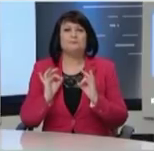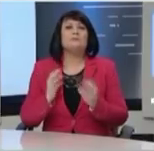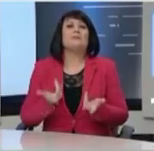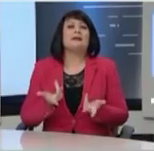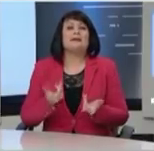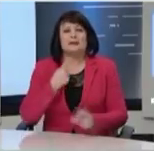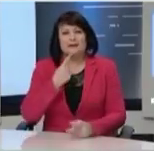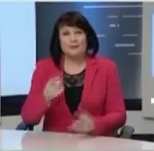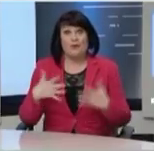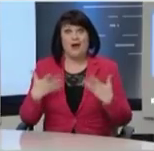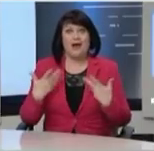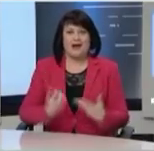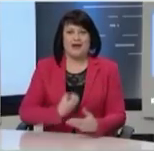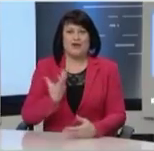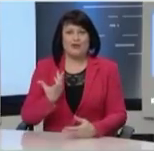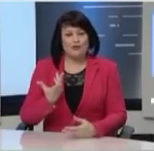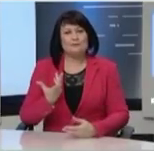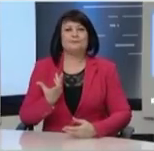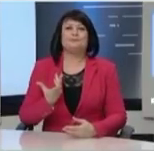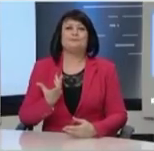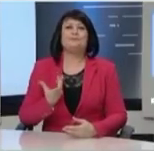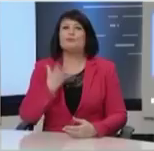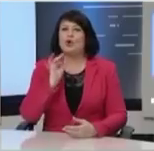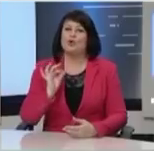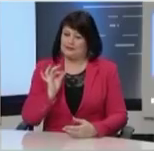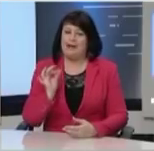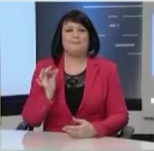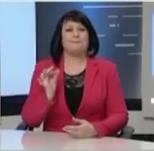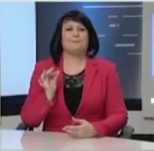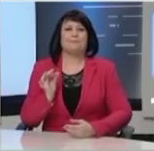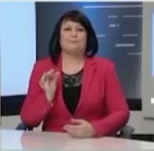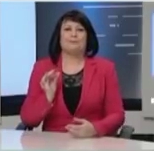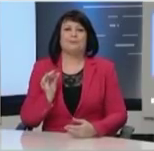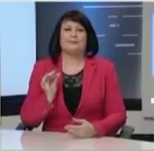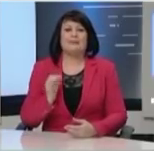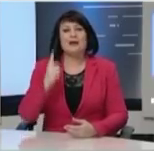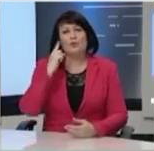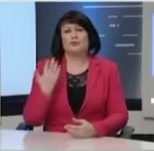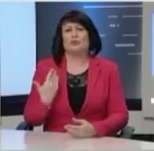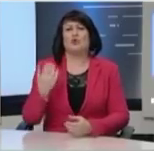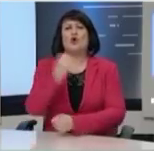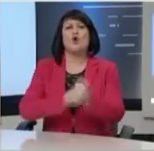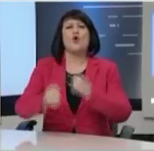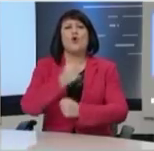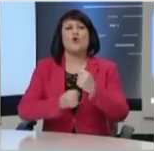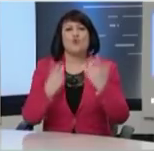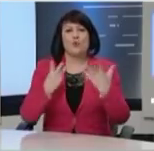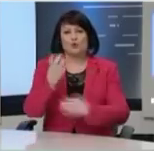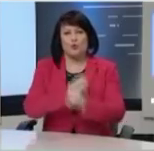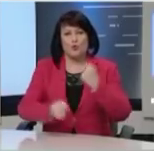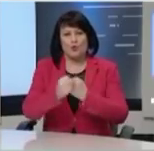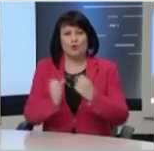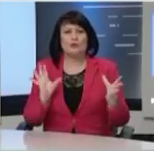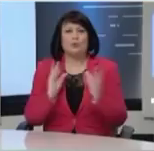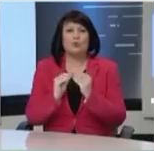να εκφράσω τη χαρά μου, διότι νομίζω ότι ιδίως τα τελευταία χρόνια, τα τελευταία 8 χρόνια, δεν